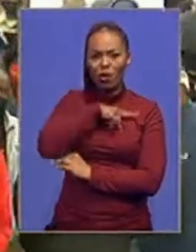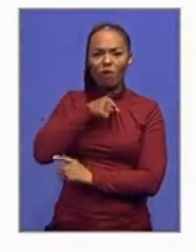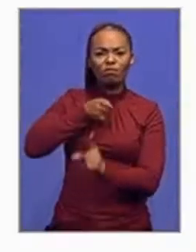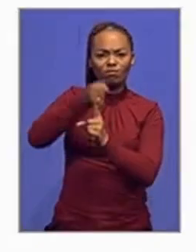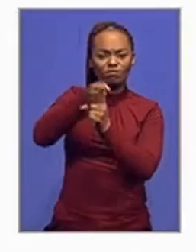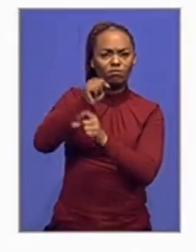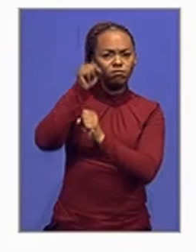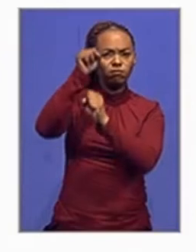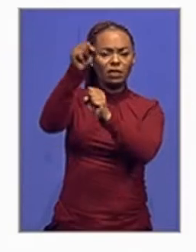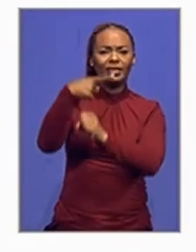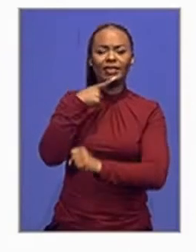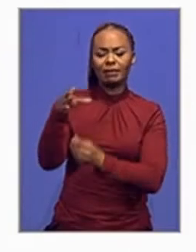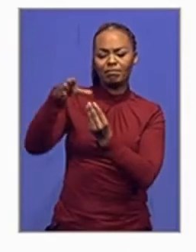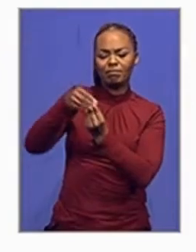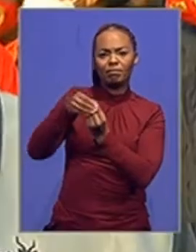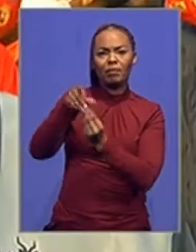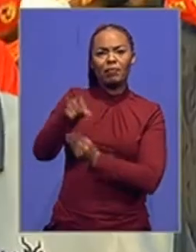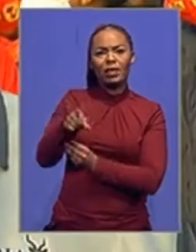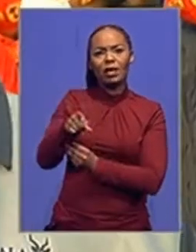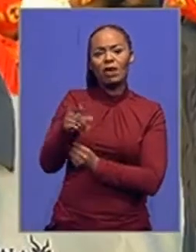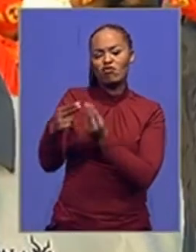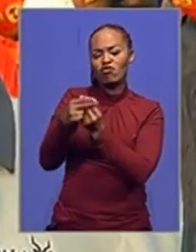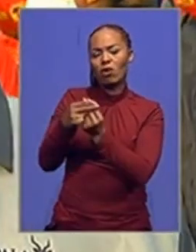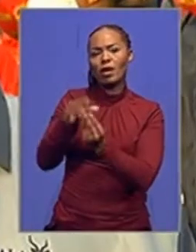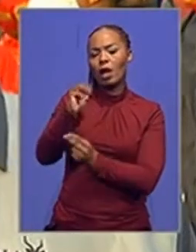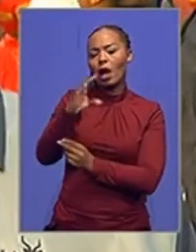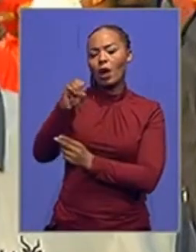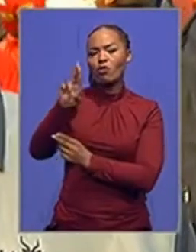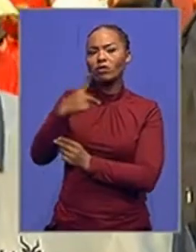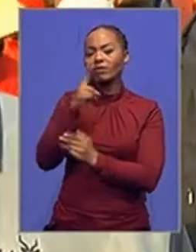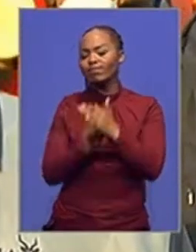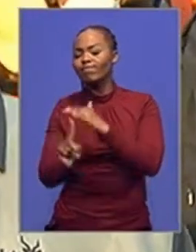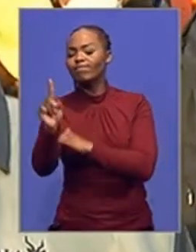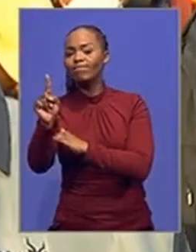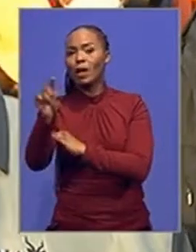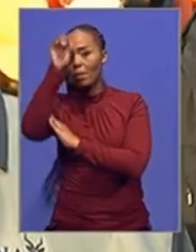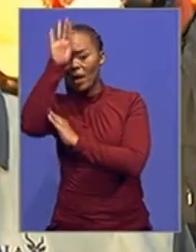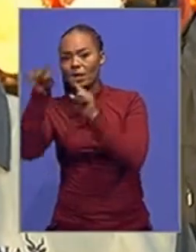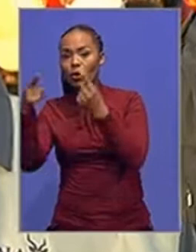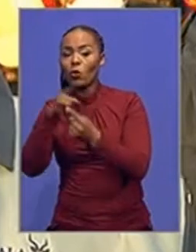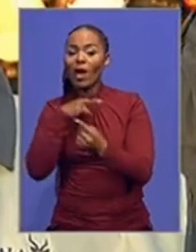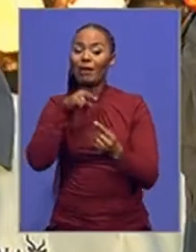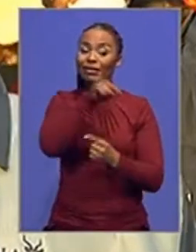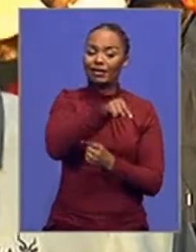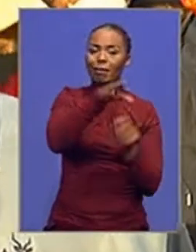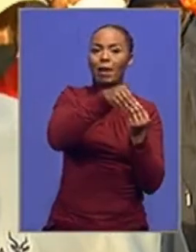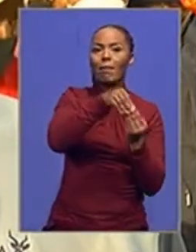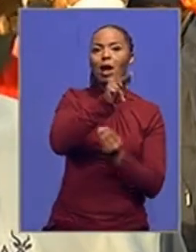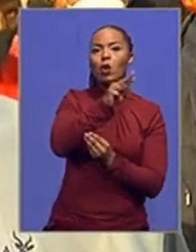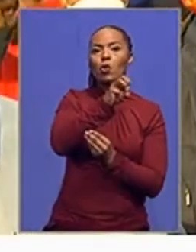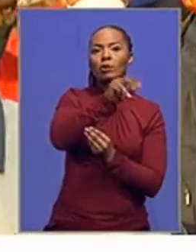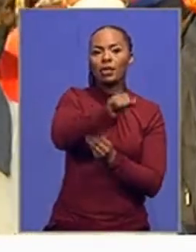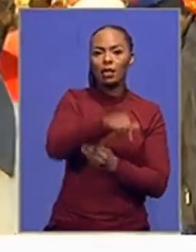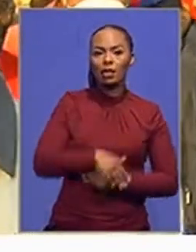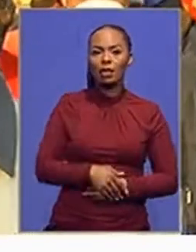ya fa mokgatlho wa AMCU o sa ba letlelele go ka tsena ka moepo gonne e le maloko a mokgatlho wa NUMSA. Ga mosebetsi a tsena ka gare e